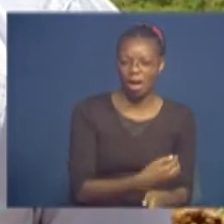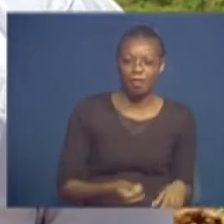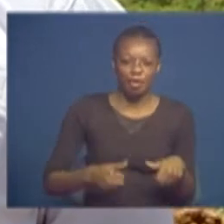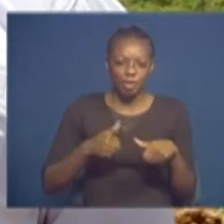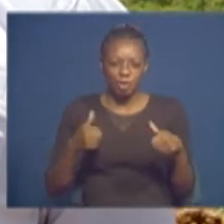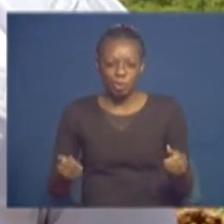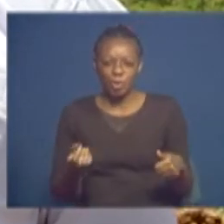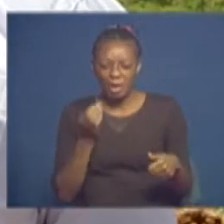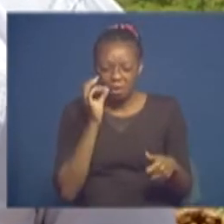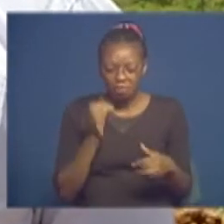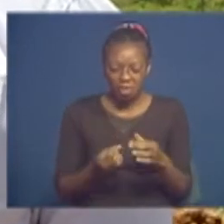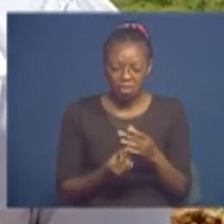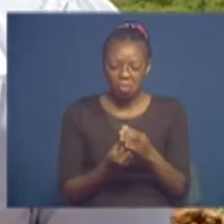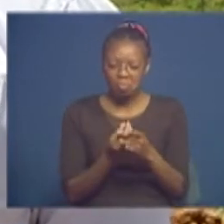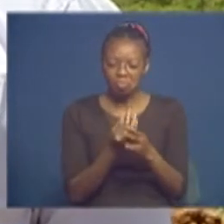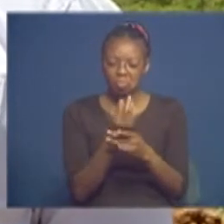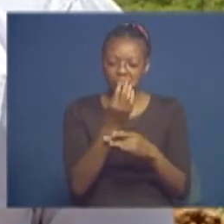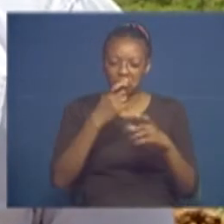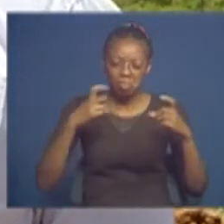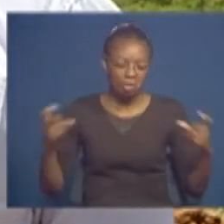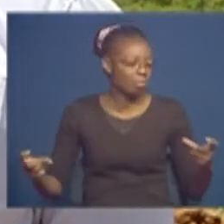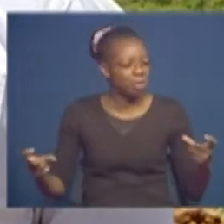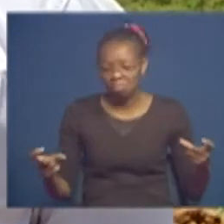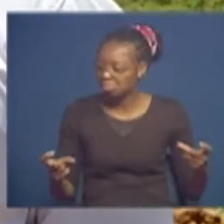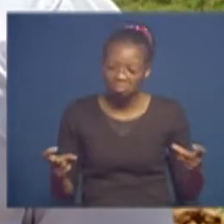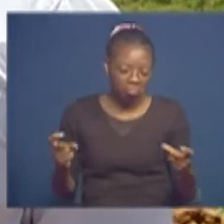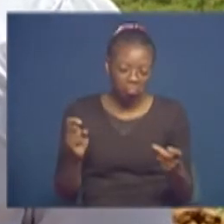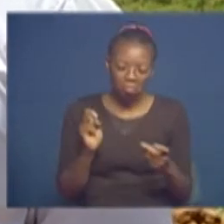resistant. Pia tuko na tuta, absoluta,